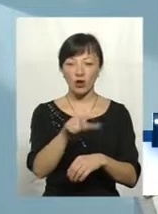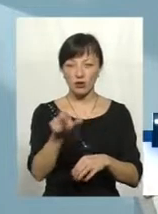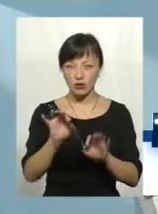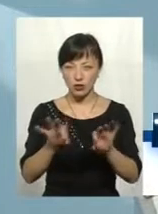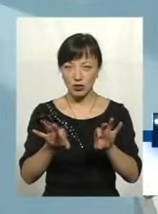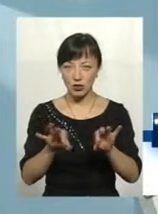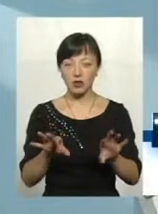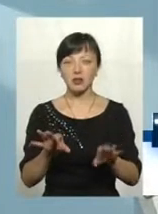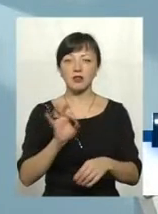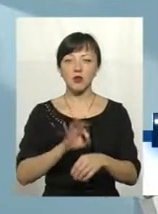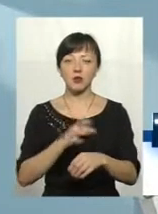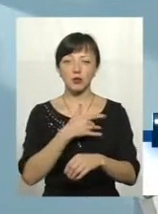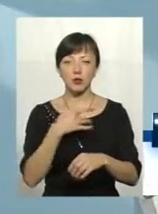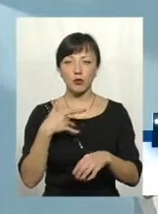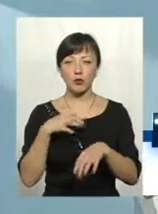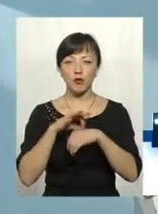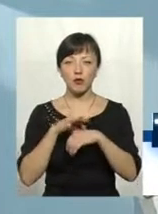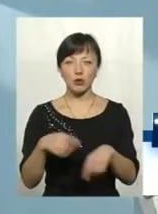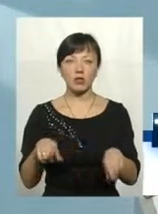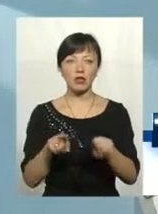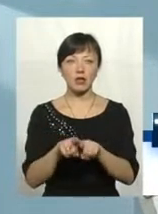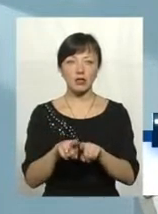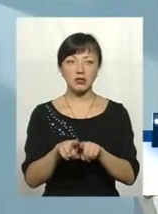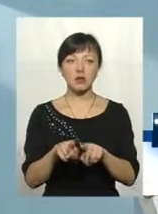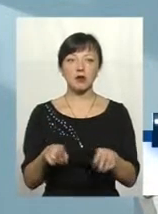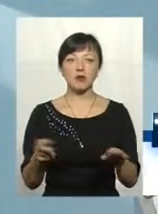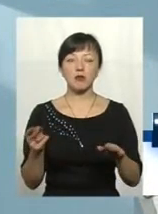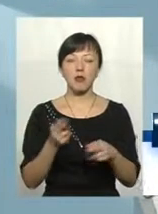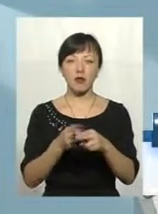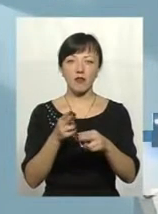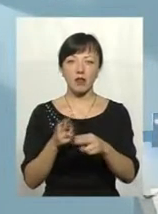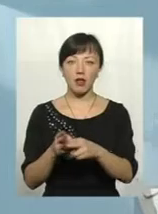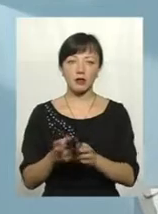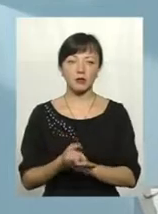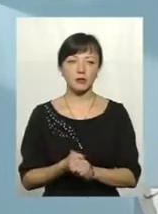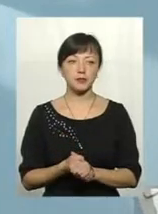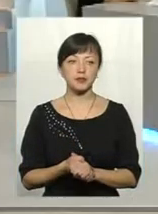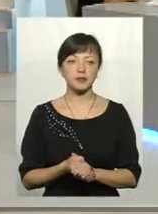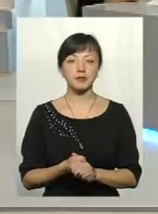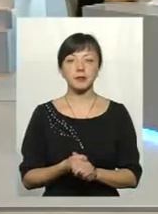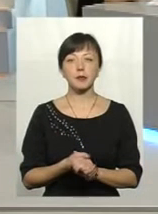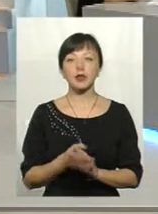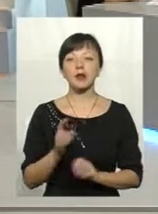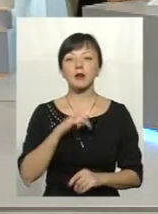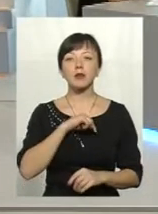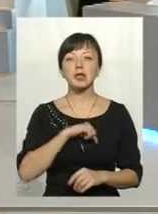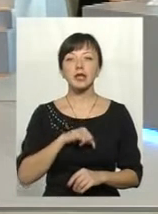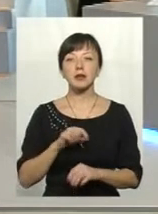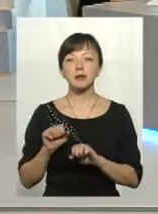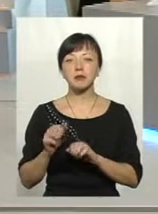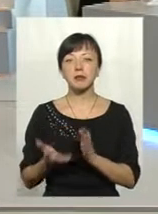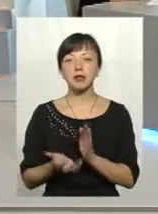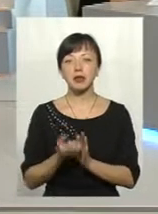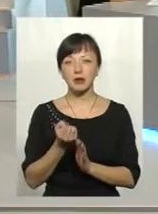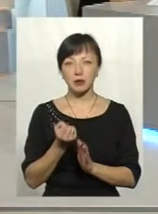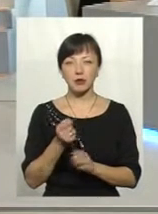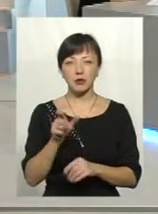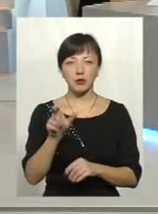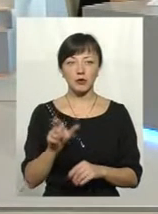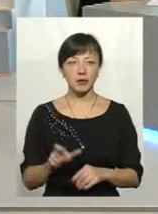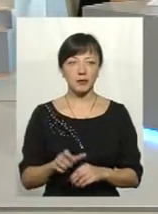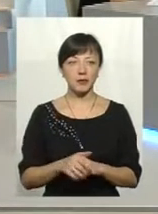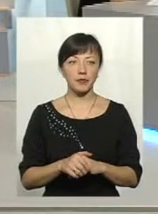з хворими на туберкульоз, ми проводимо також санітарну таку просвітню. А що імунітет підтримує людина з цими силами?